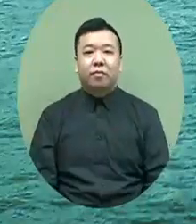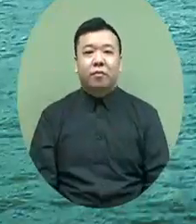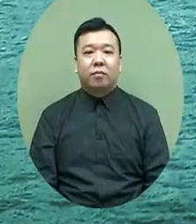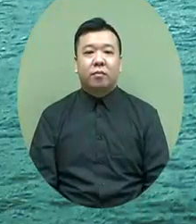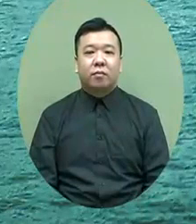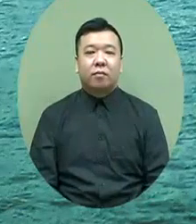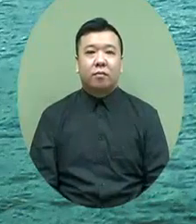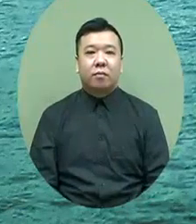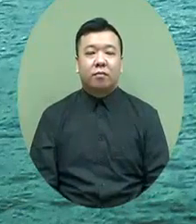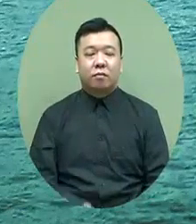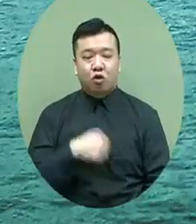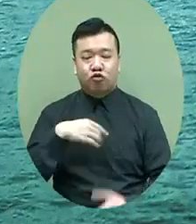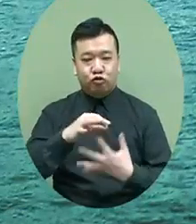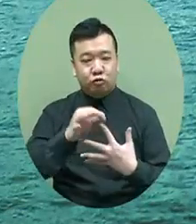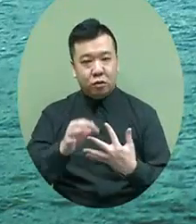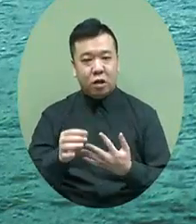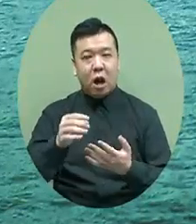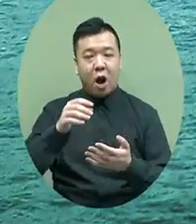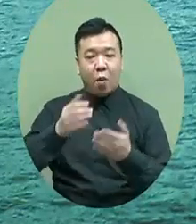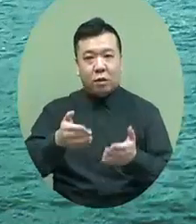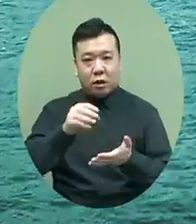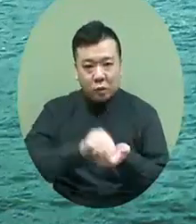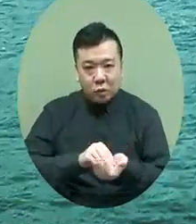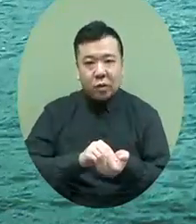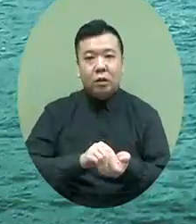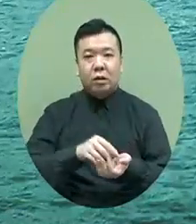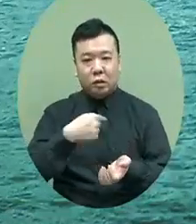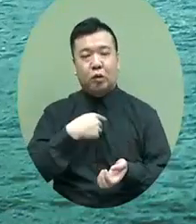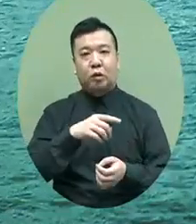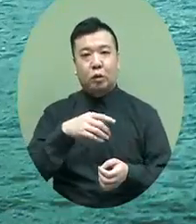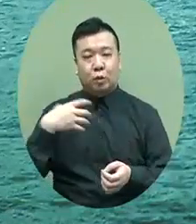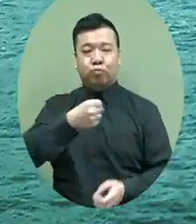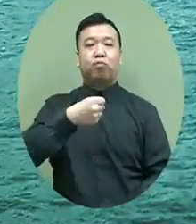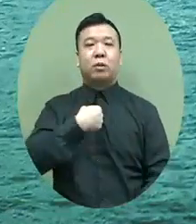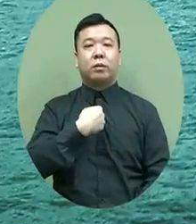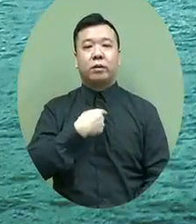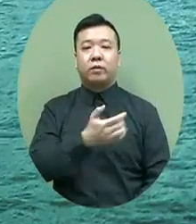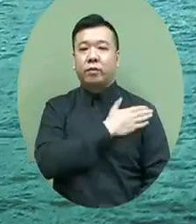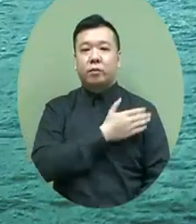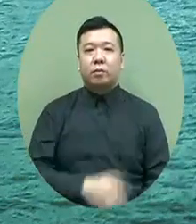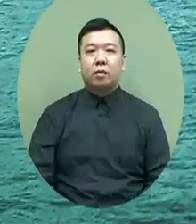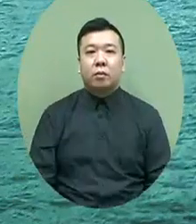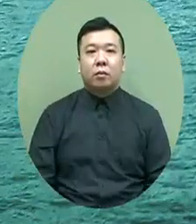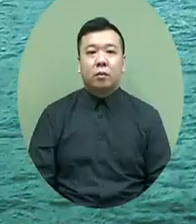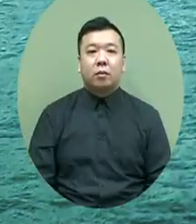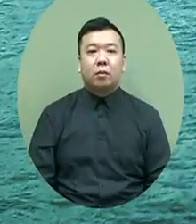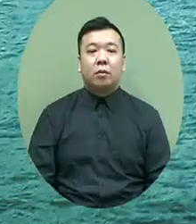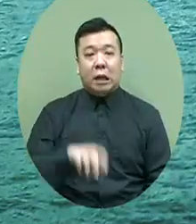所以嗰、那個嘅選擇同埋個決定都係即係由我作出嘅。